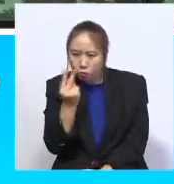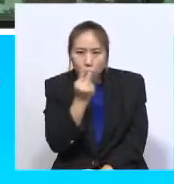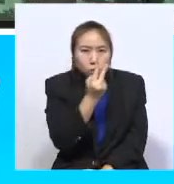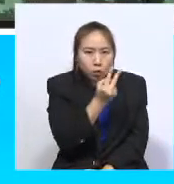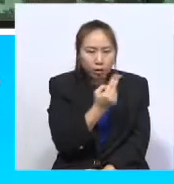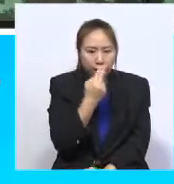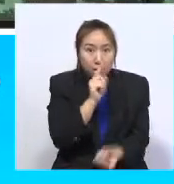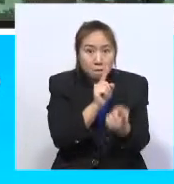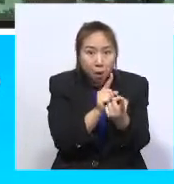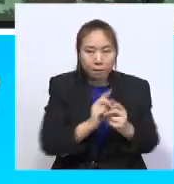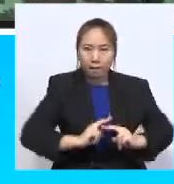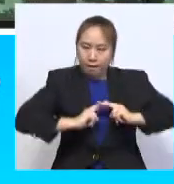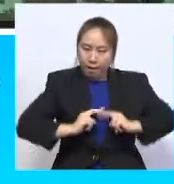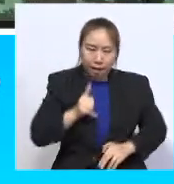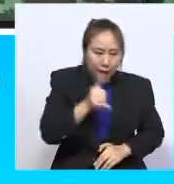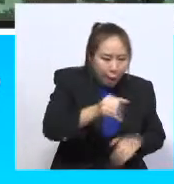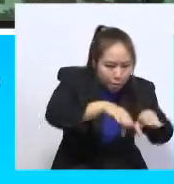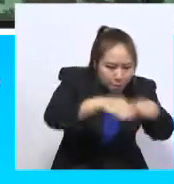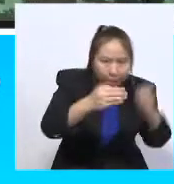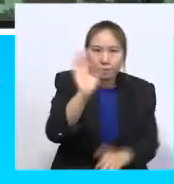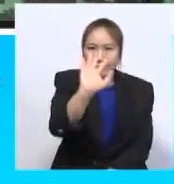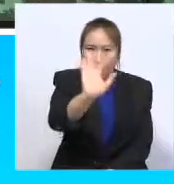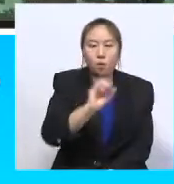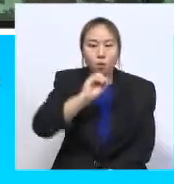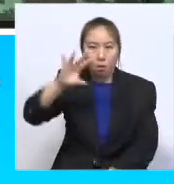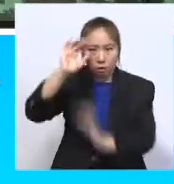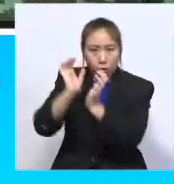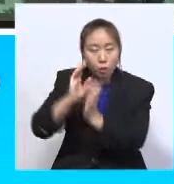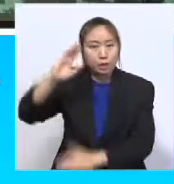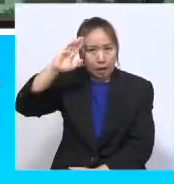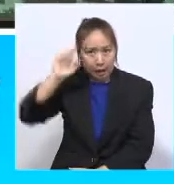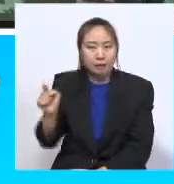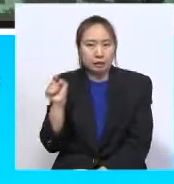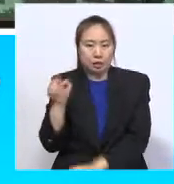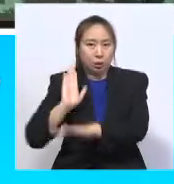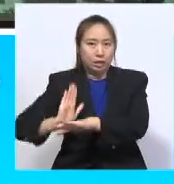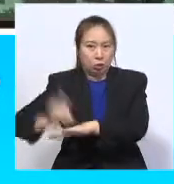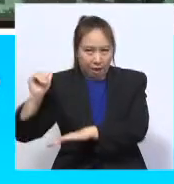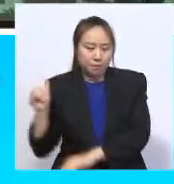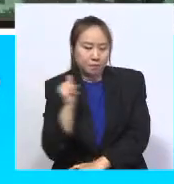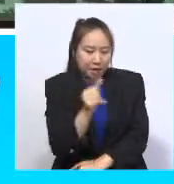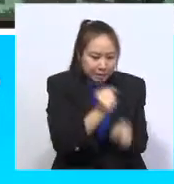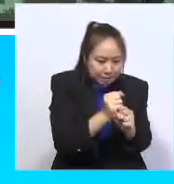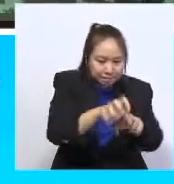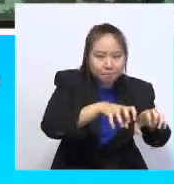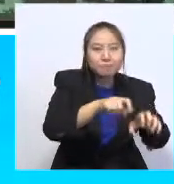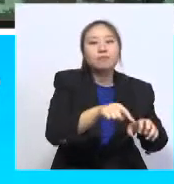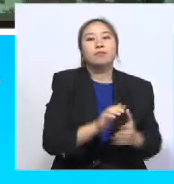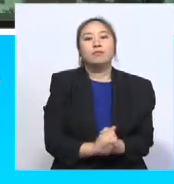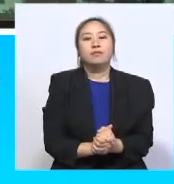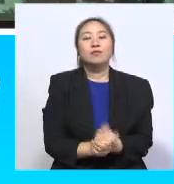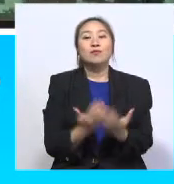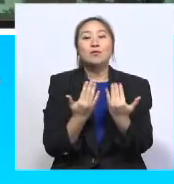นะครับท่านอย่าเข้าไปเก็บผู้เองนะครับจะต้องแจ้งเจ้าหน้าที่ให้รับทราบเพื่อเราจะได้ส่งผู้เชี่ยวชาญเข้าไปดำเนินการครับ ท่